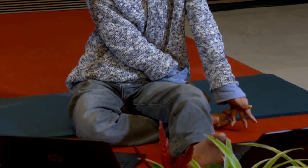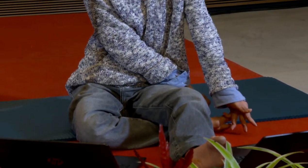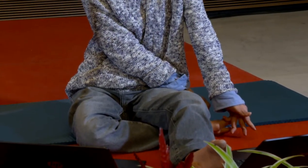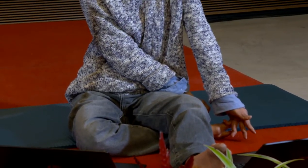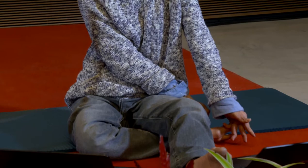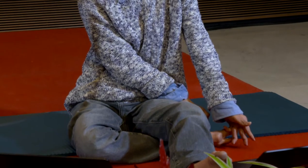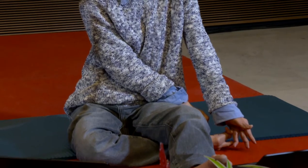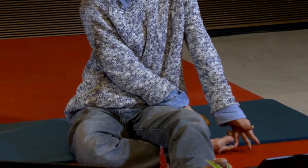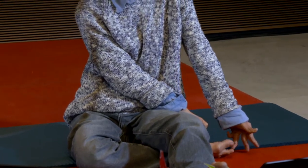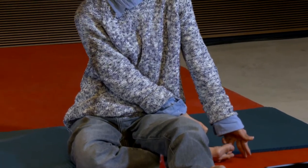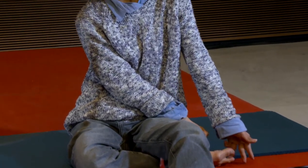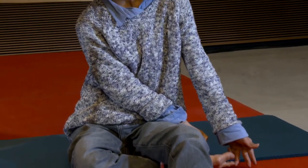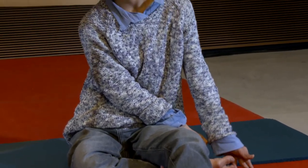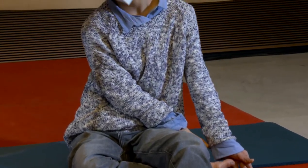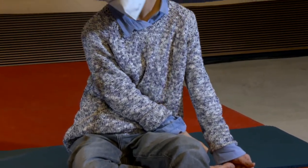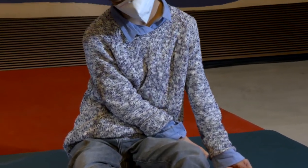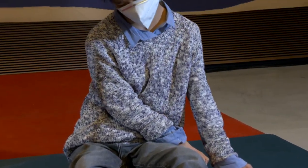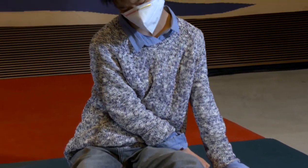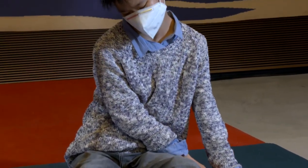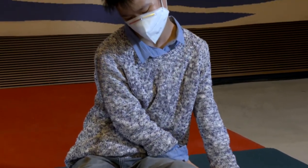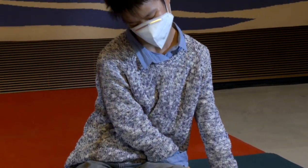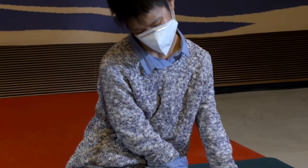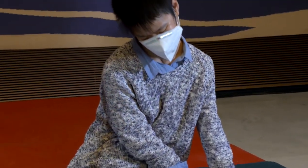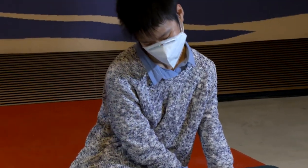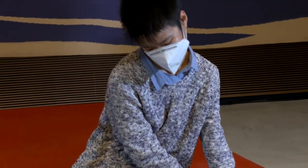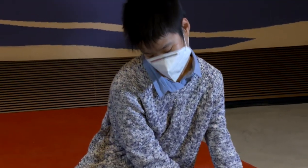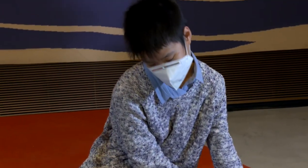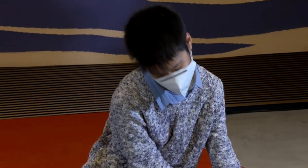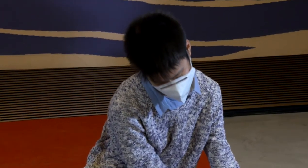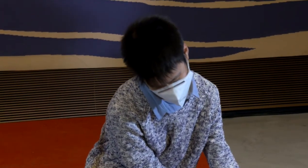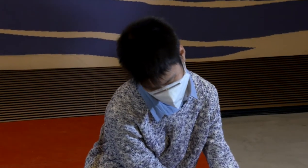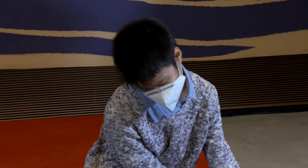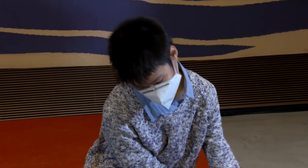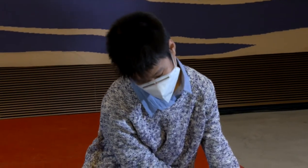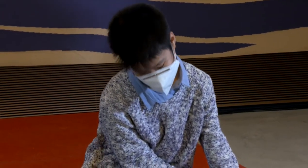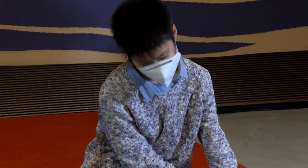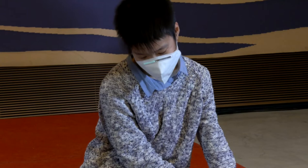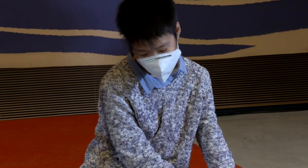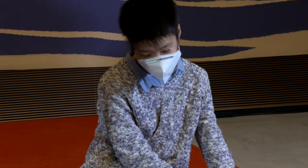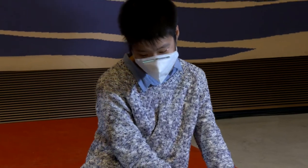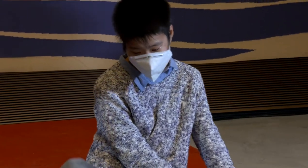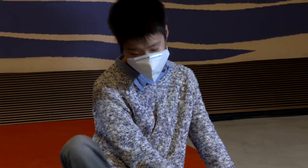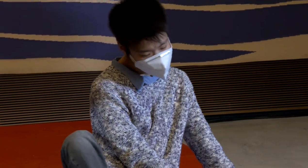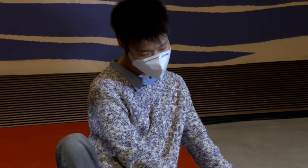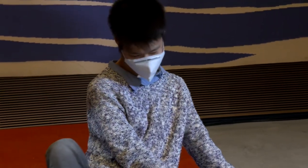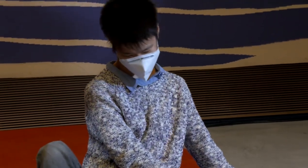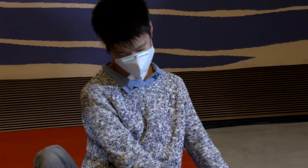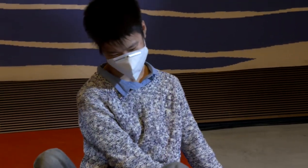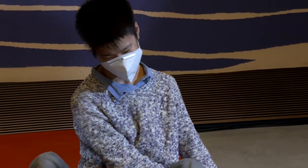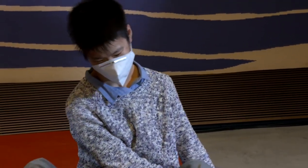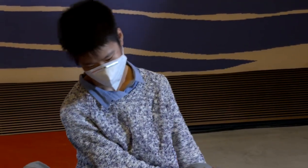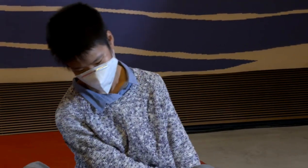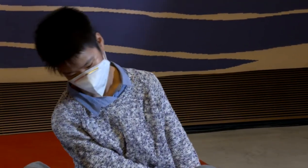personnes handicapées, de nos représentations, de nos figures tutélaires, et donc, de nos multiples potentialités.